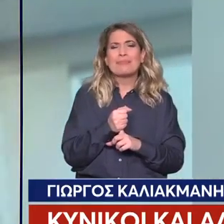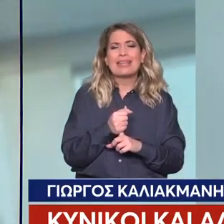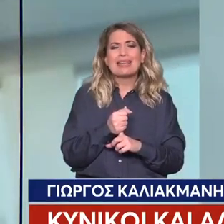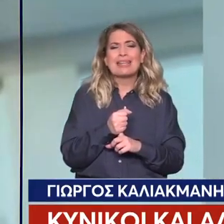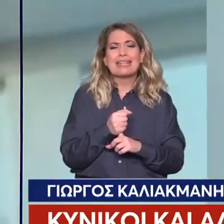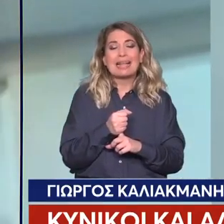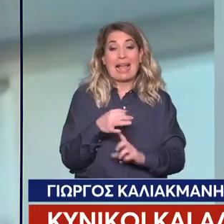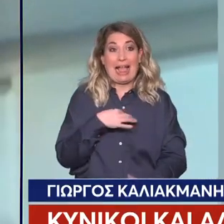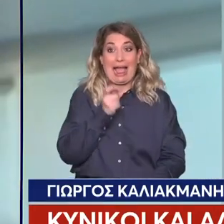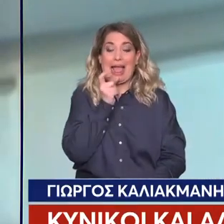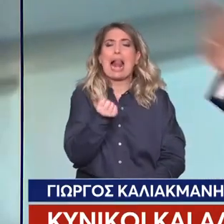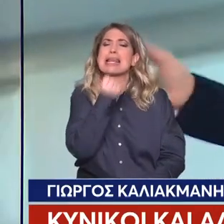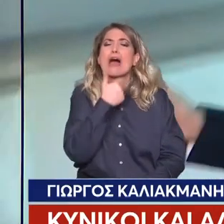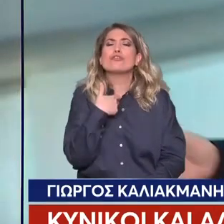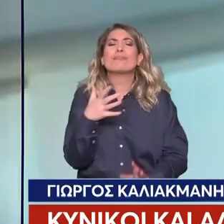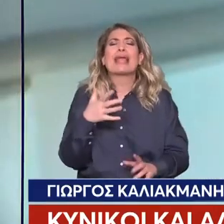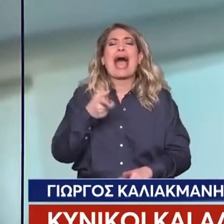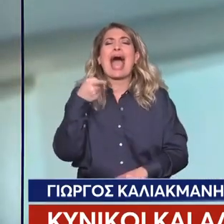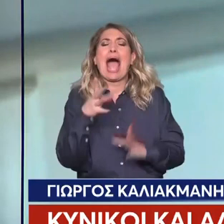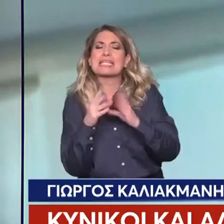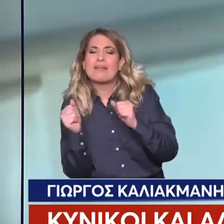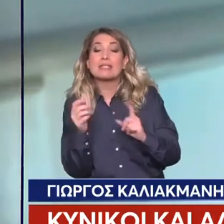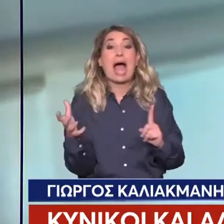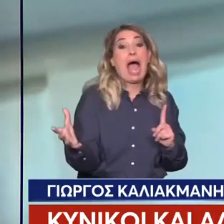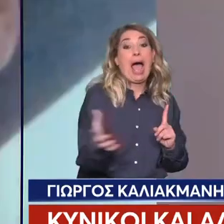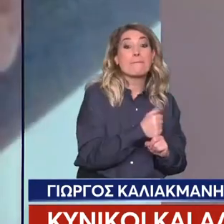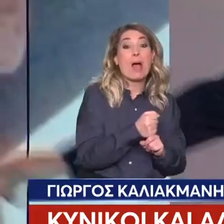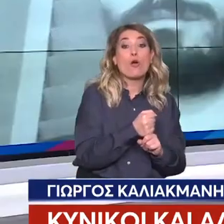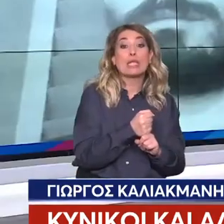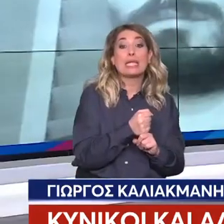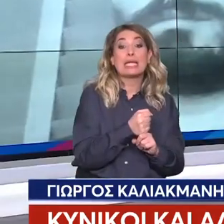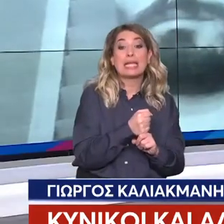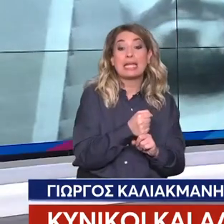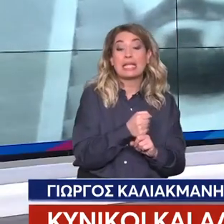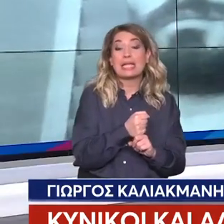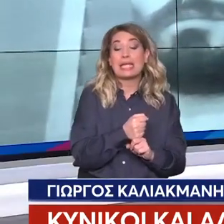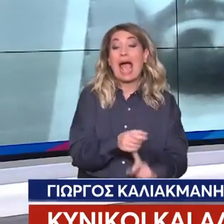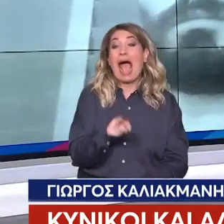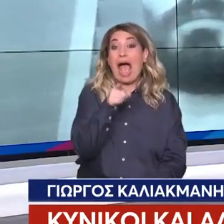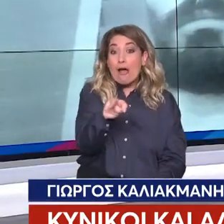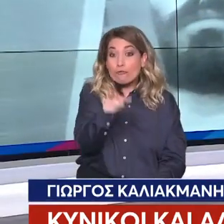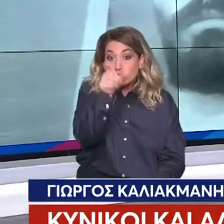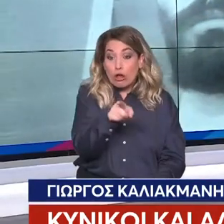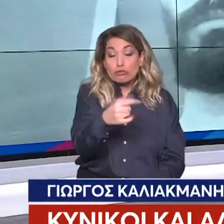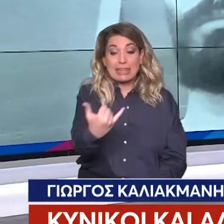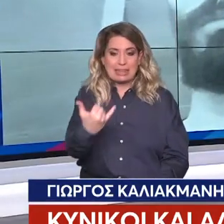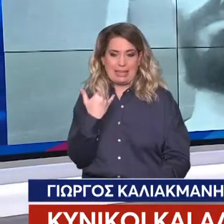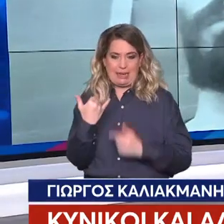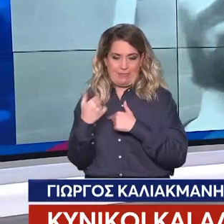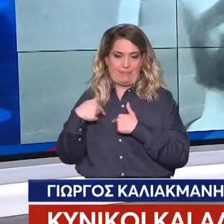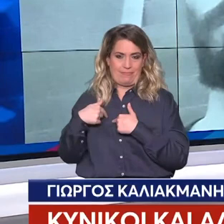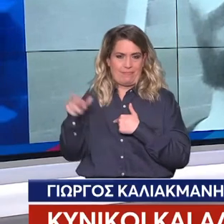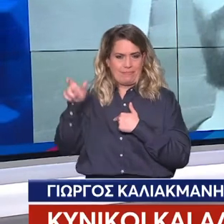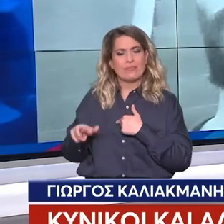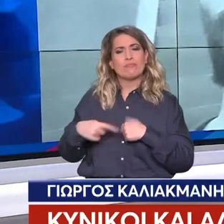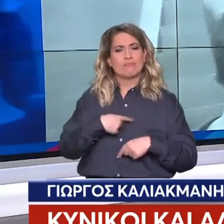Αμέσως μετά την κουβέντα αυτή που είπα, από λάθος είπα την εξαφάνιση απαγωγή, ο άνθρωπος αυτός τηλεφώνησε στο κοντρόλ της εκπομπής μας και μίλησε με τον αρχισυντάκτη της εκπομπής